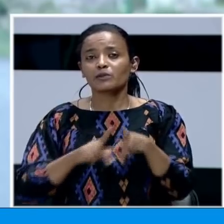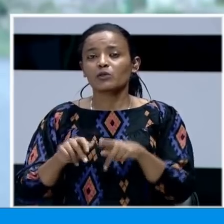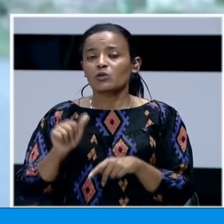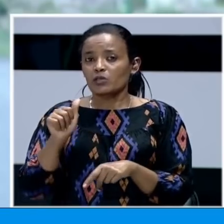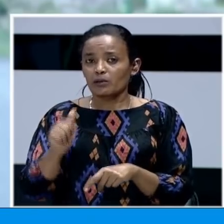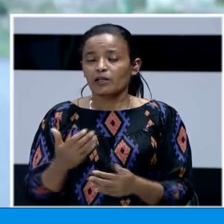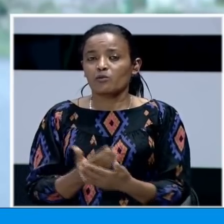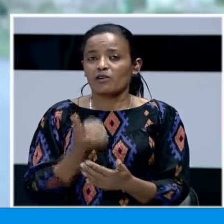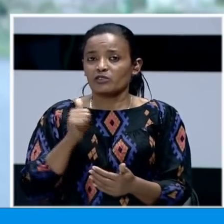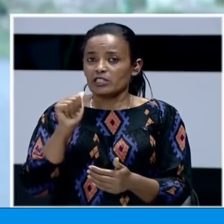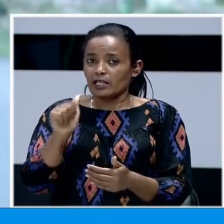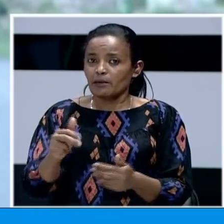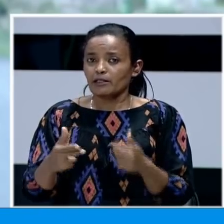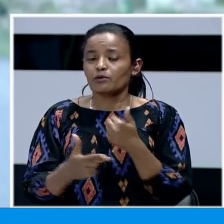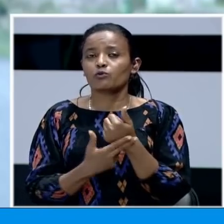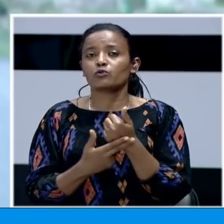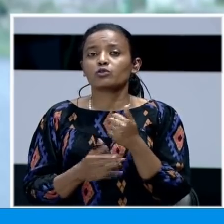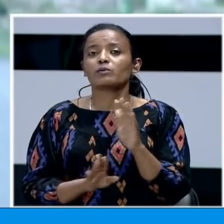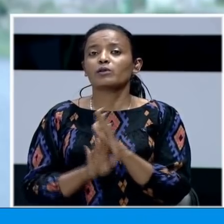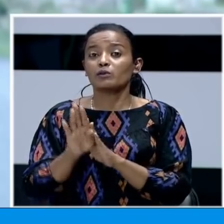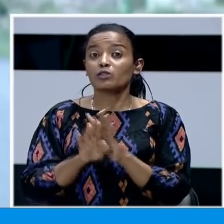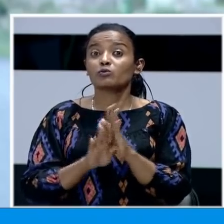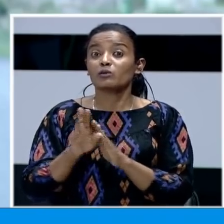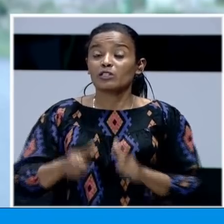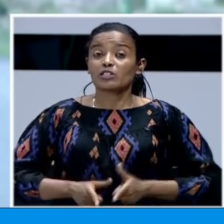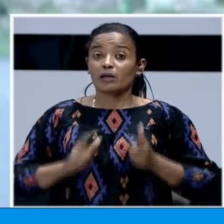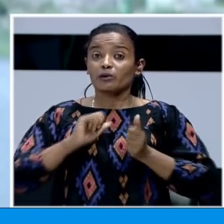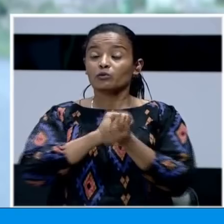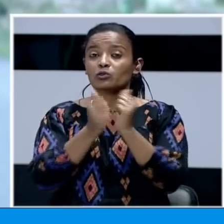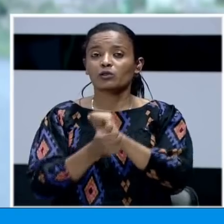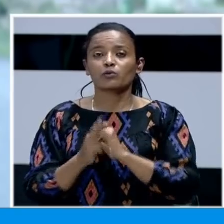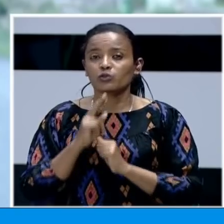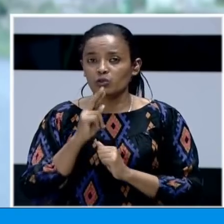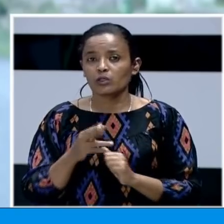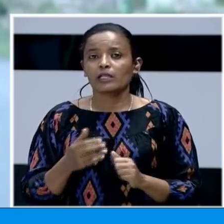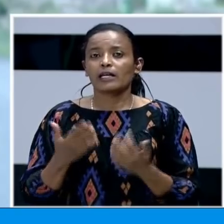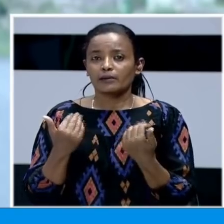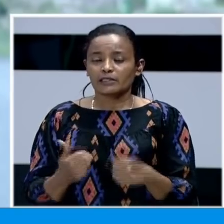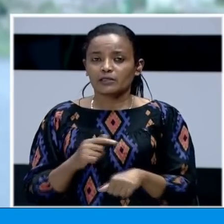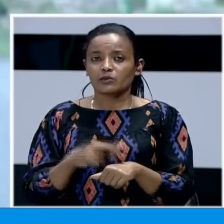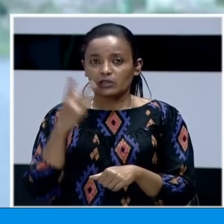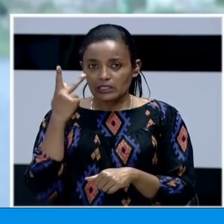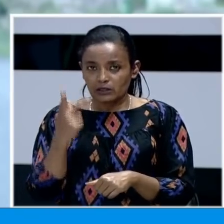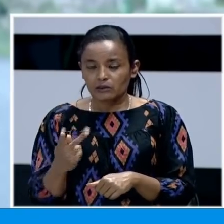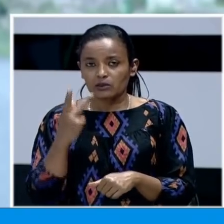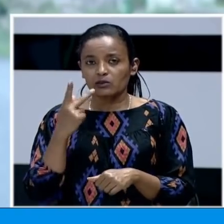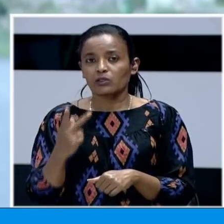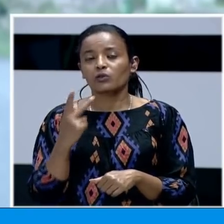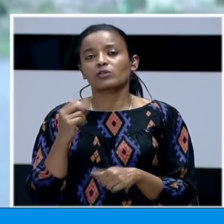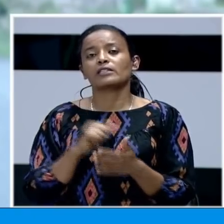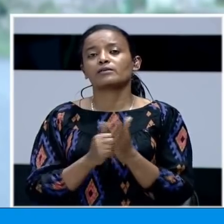نايب علم حفتي نايب علم قط أوابي عيتهم زعوي لناور أم زلوات اللي يمو أبز حزقوان زر أزلو ترقيت